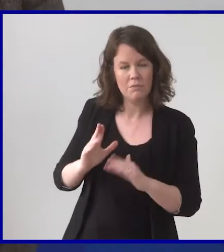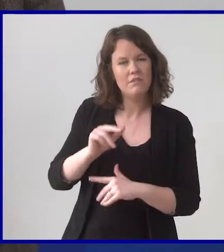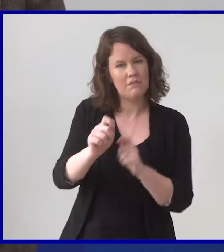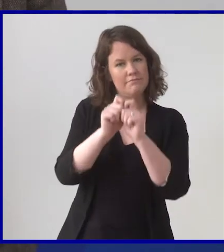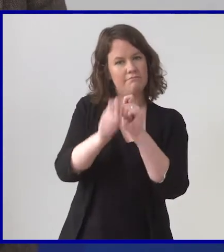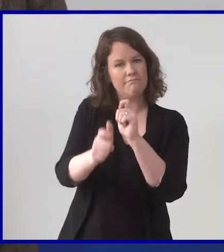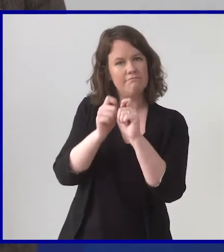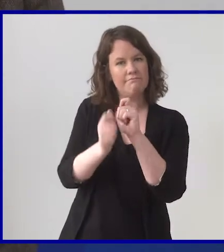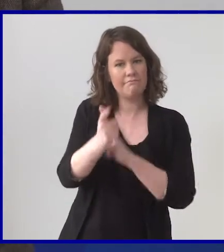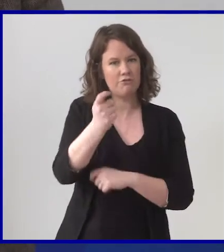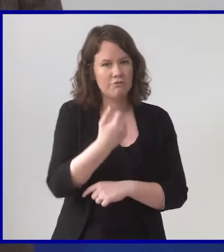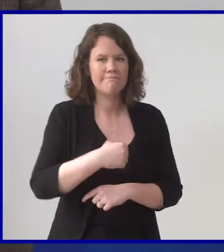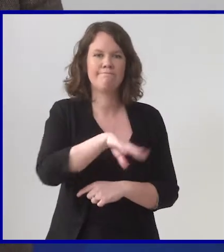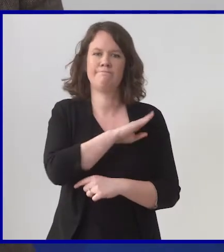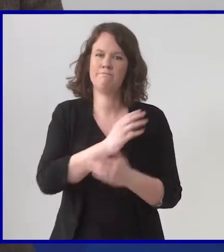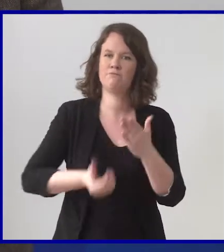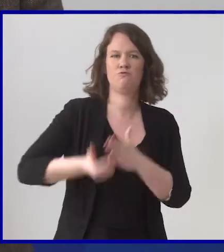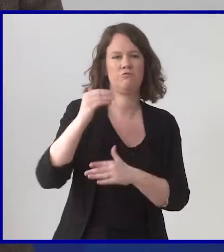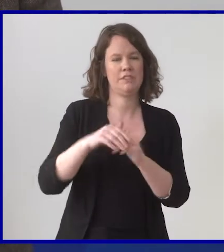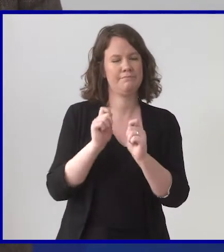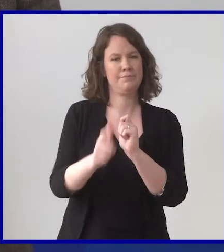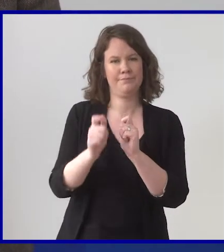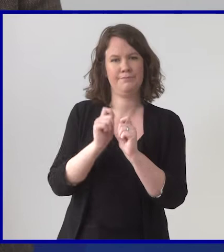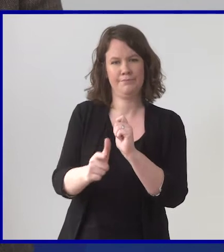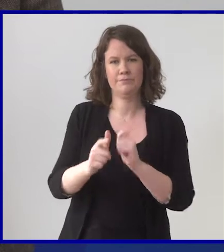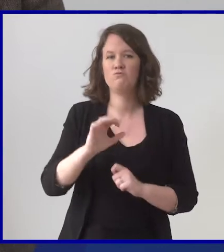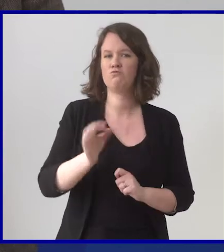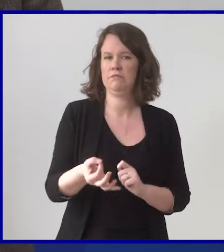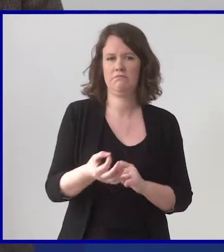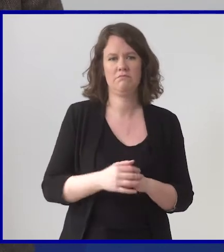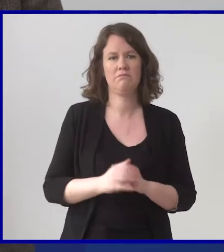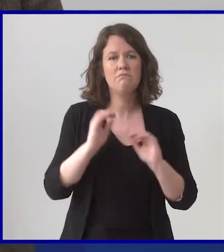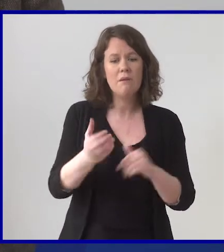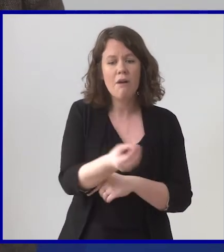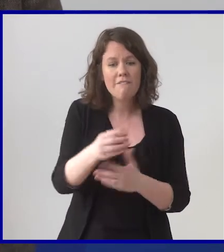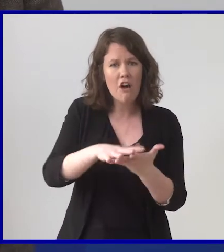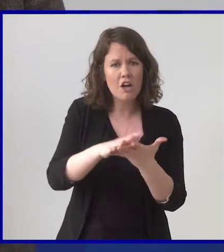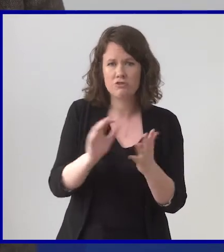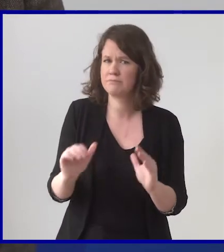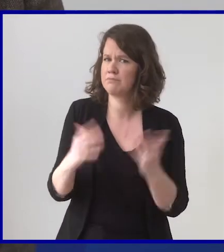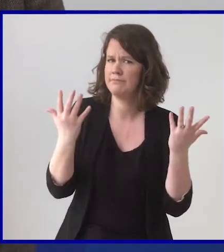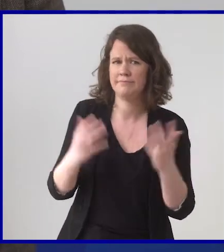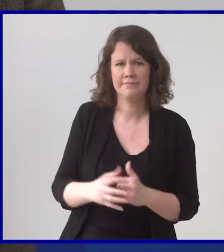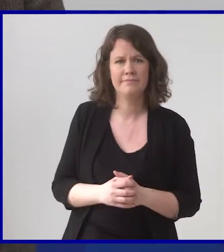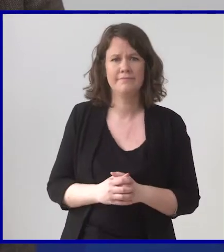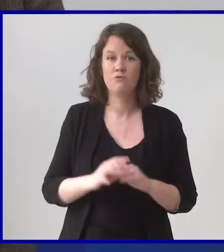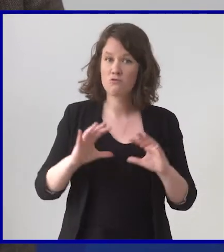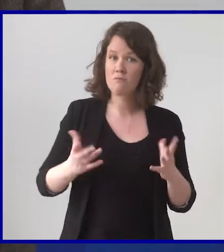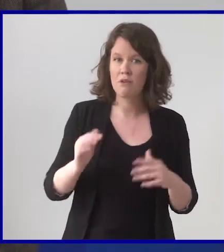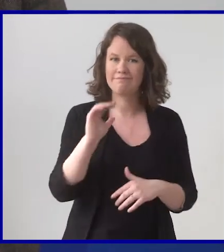vous bénéficierez d'une prise en charge des indemnités journalières, et cela, quel que soit son